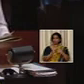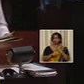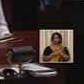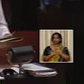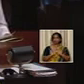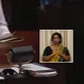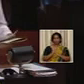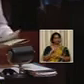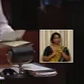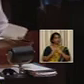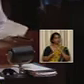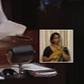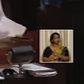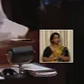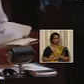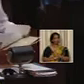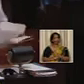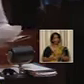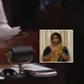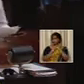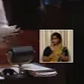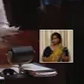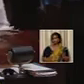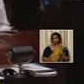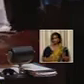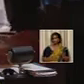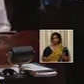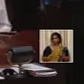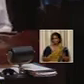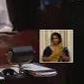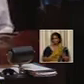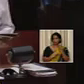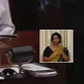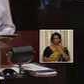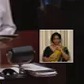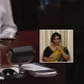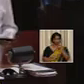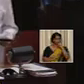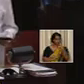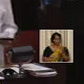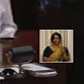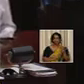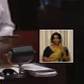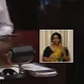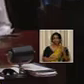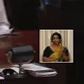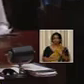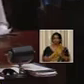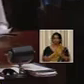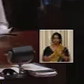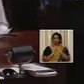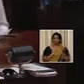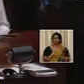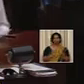පරිපාලන අමාත්‍යංශයට අදාළ ගැටලු කිහිපයක් ඉදිරිපත් කරනවා. අත්වශයෙන්ම මම ගරු